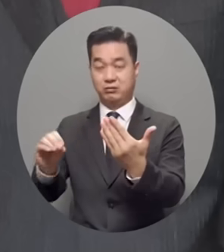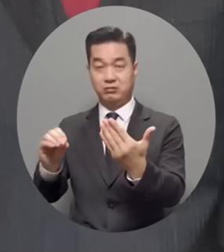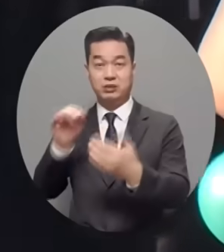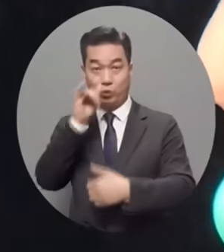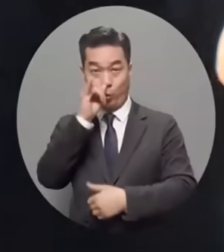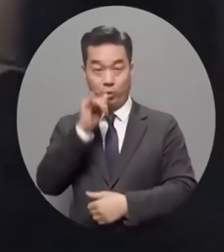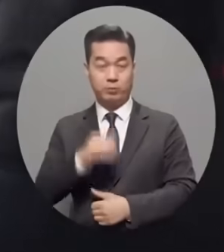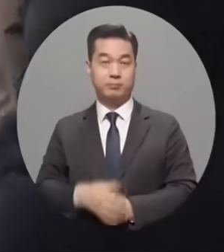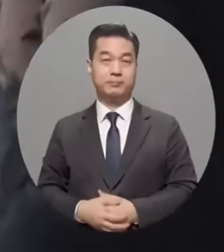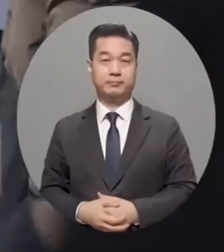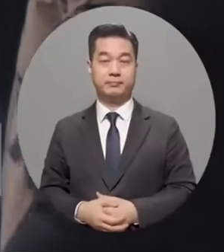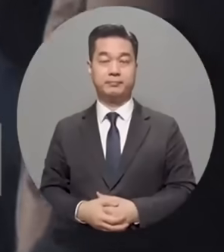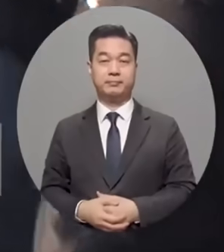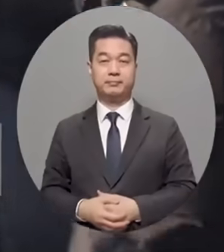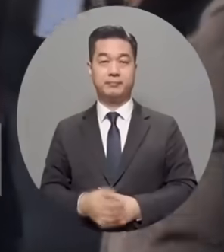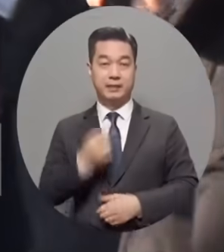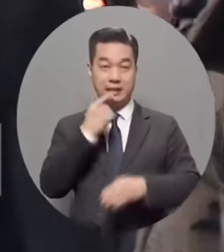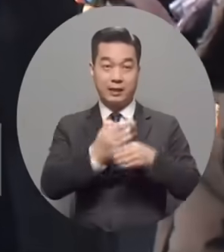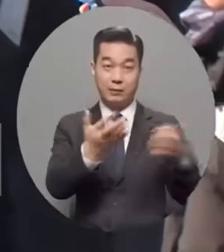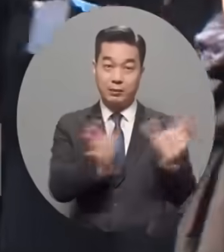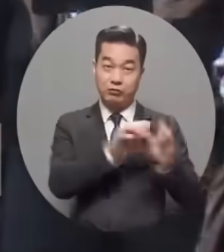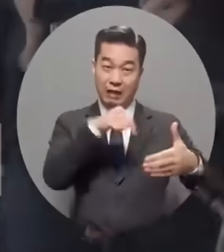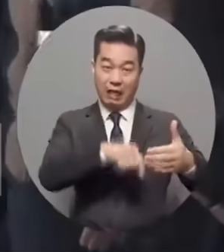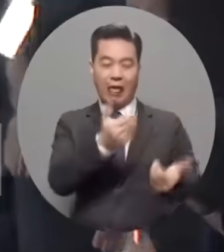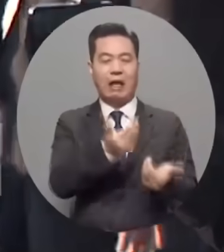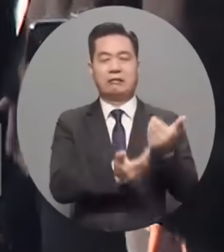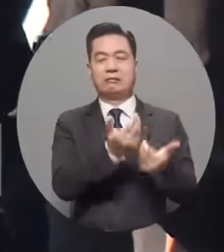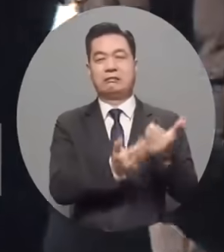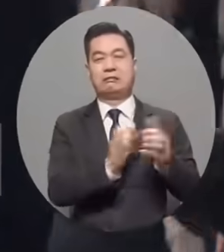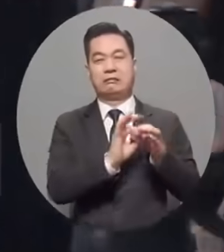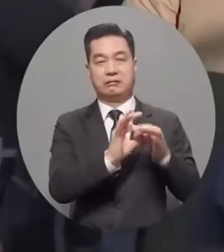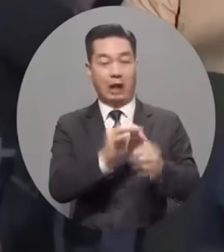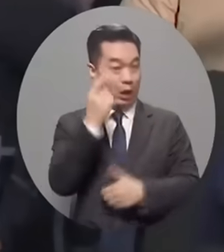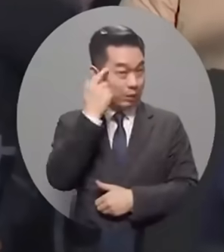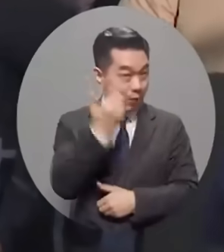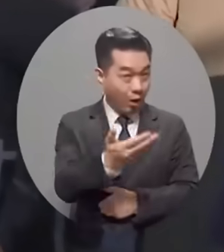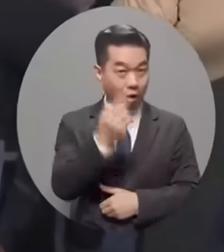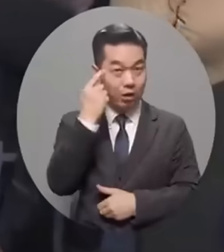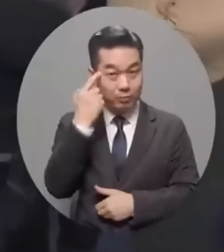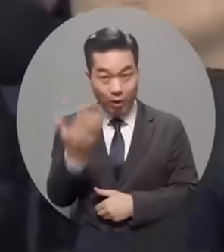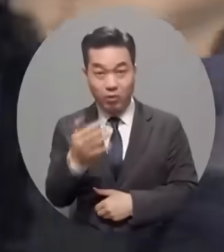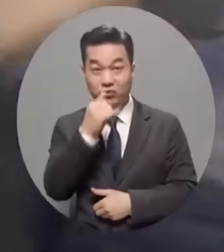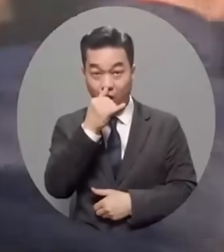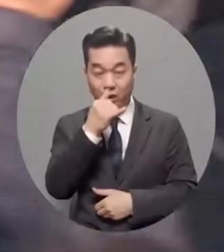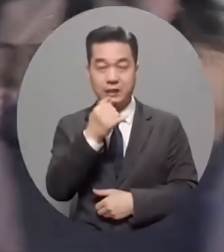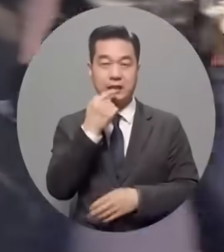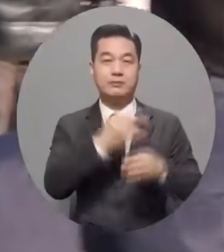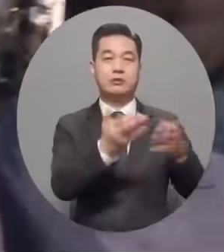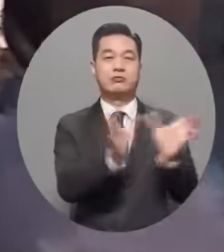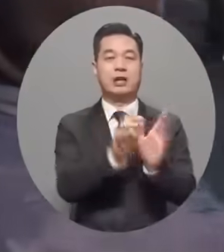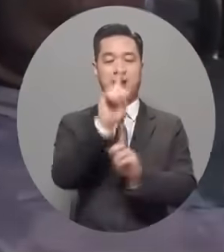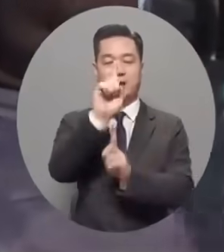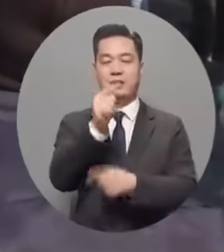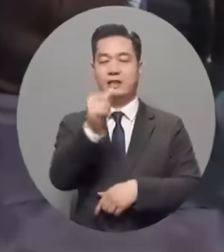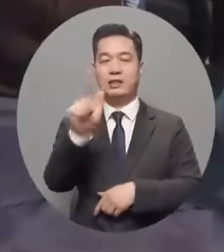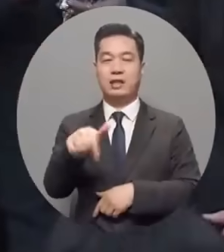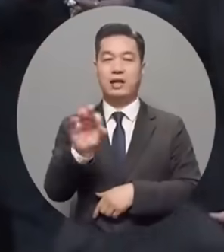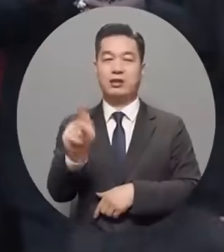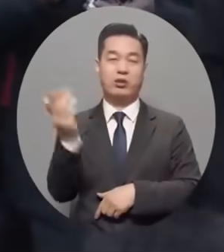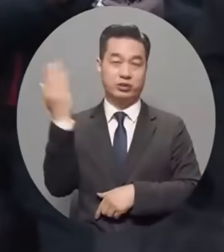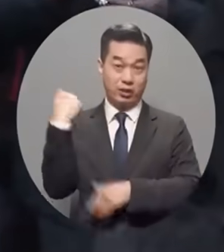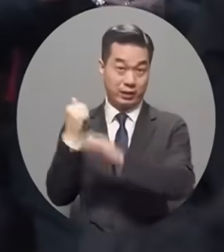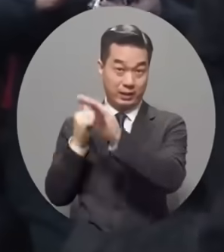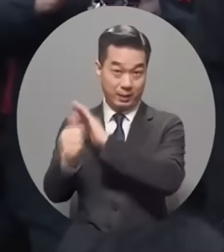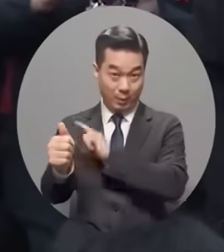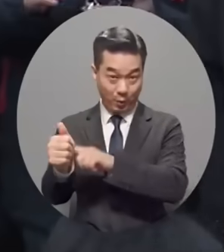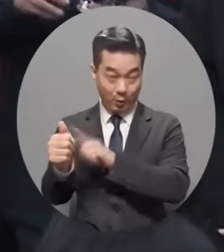나타났습니다. 더불어민주당 내 갈등과 관련한 의견도 물었습니다. 민주당 이낙연 전 대표와 비이재명계